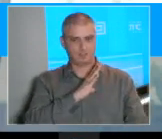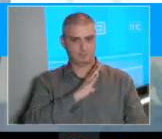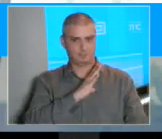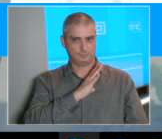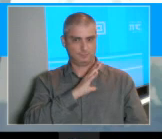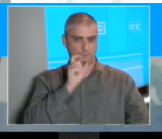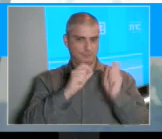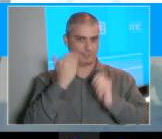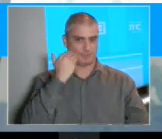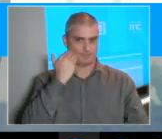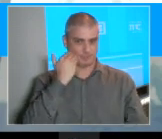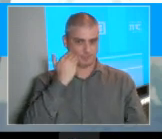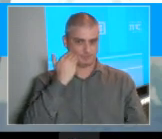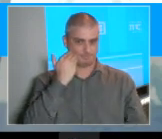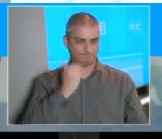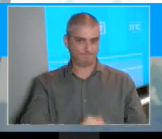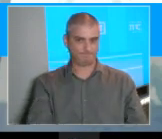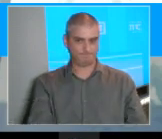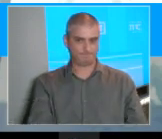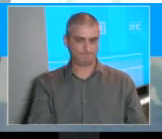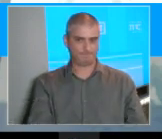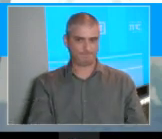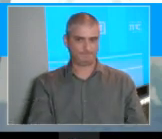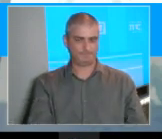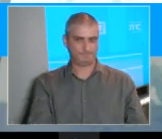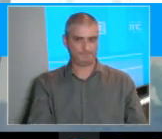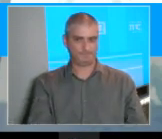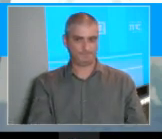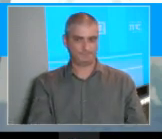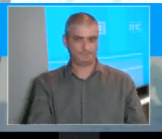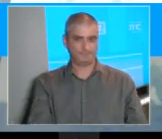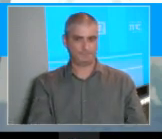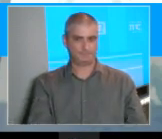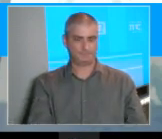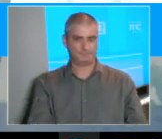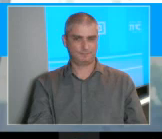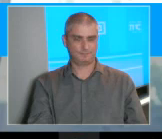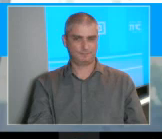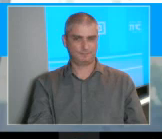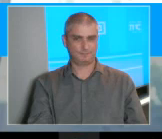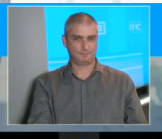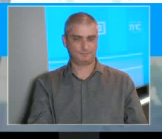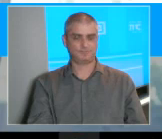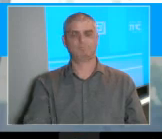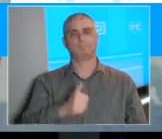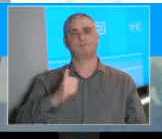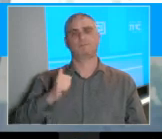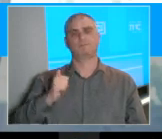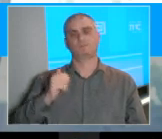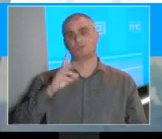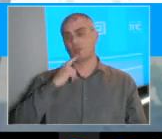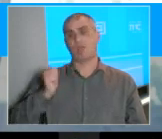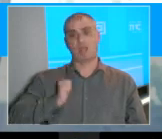לאזרחים אמריקאים, חיילים אמריקאים, שגרירים ברחבי